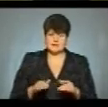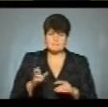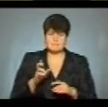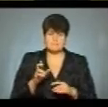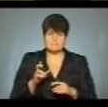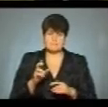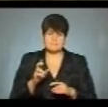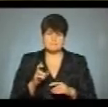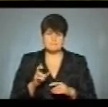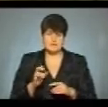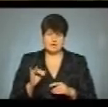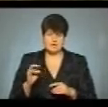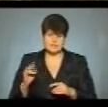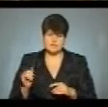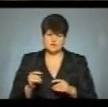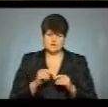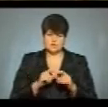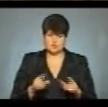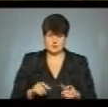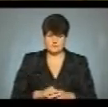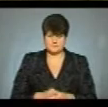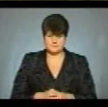студенти лісотехнікуму.